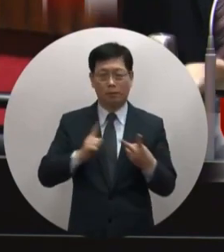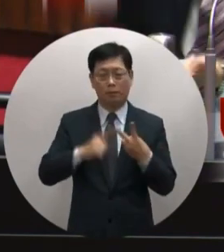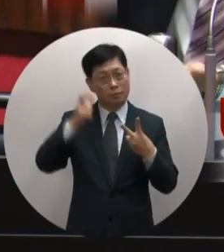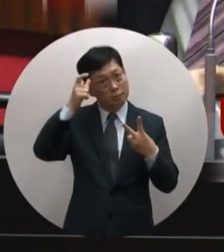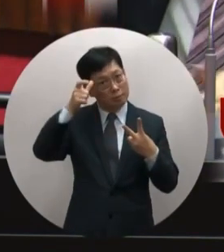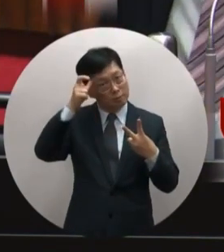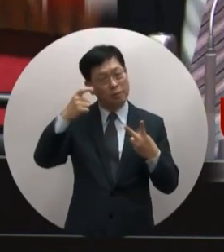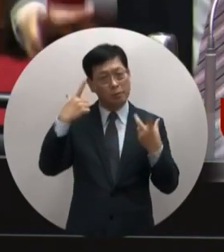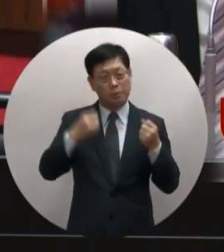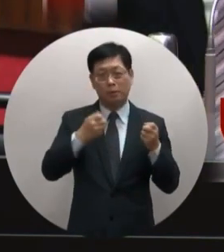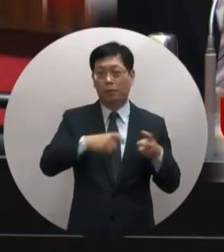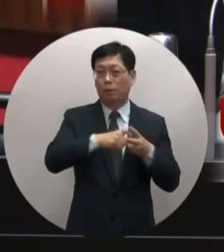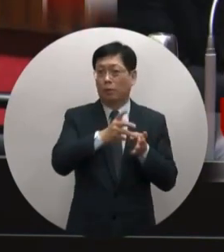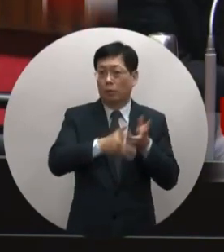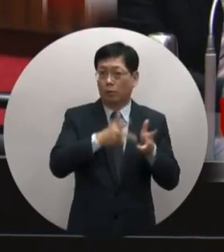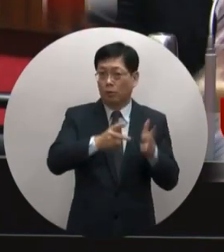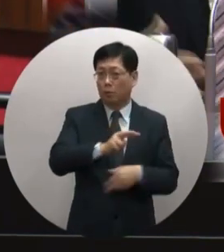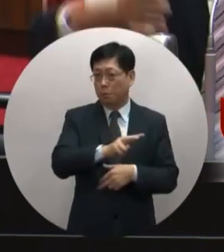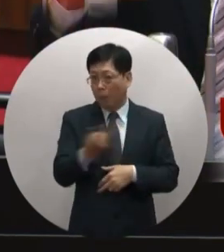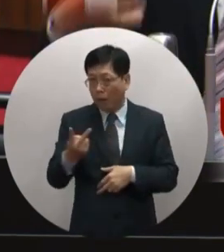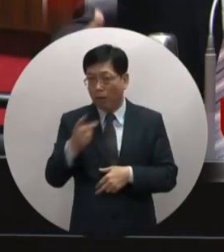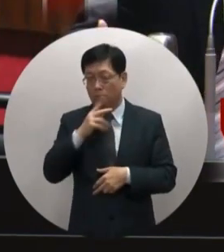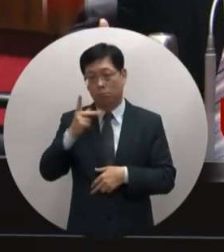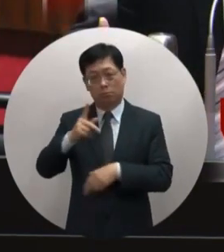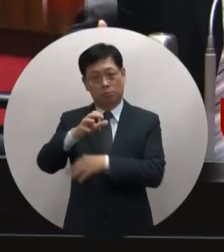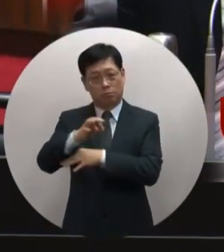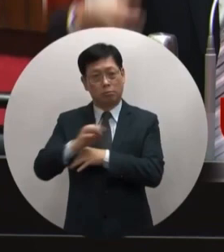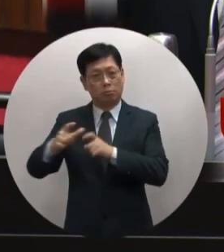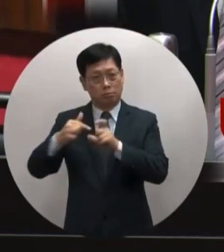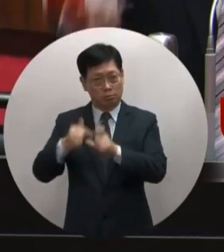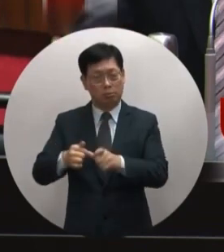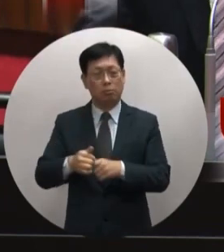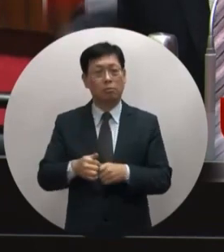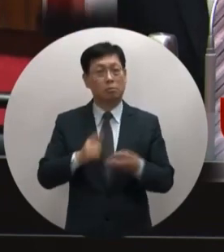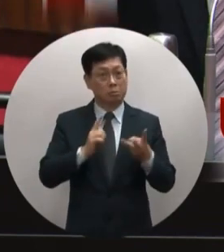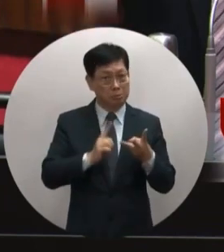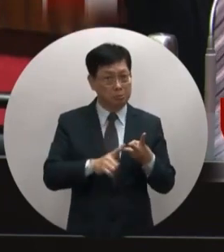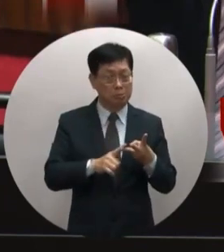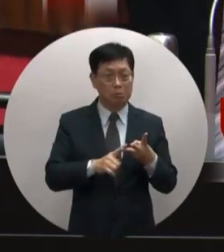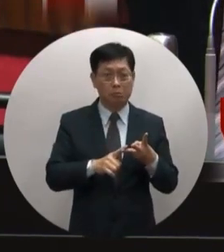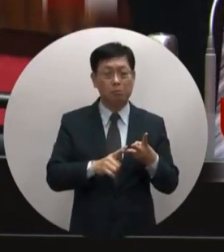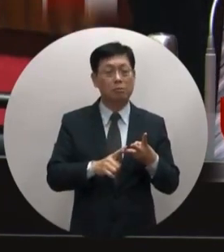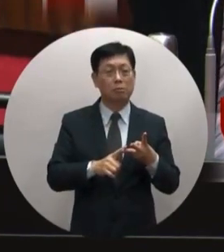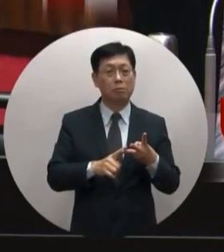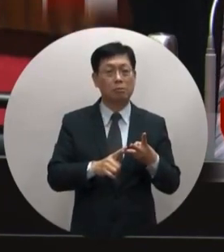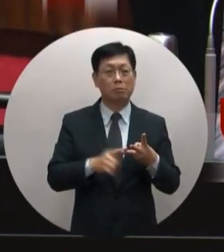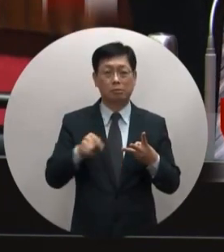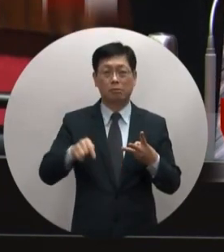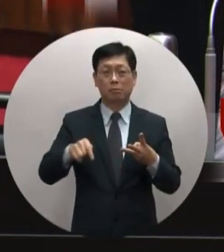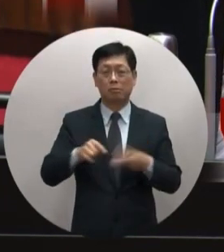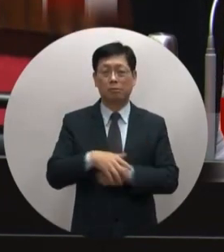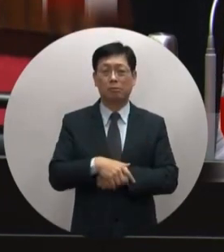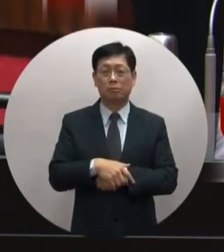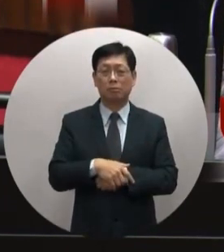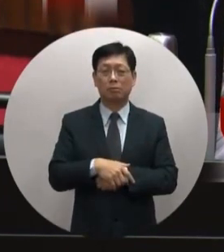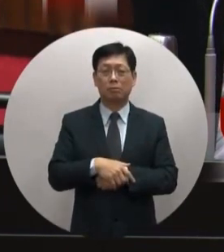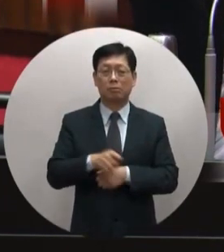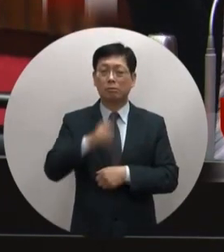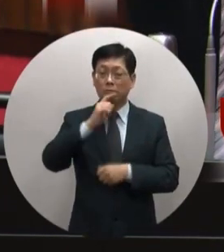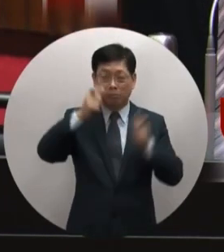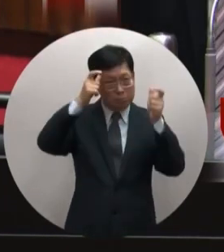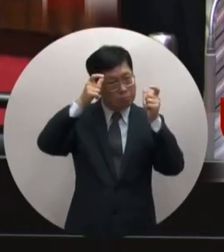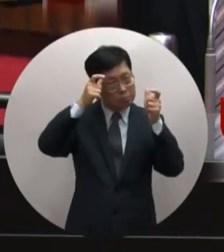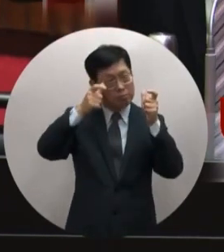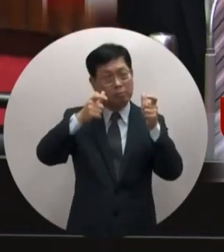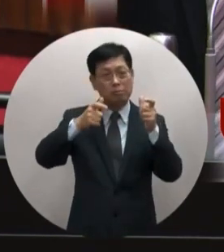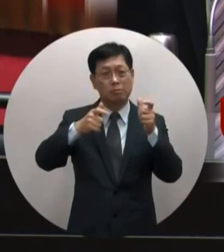高雄要從重工業轉型為科學園區再包括我們這個高